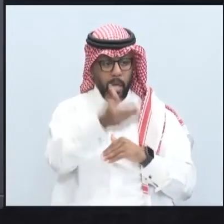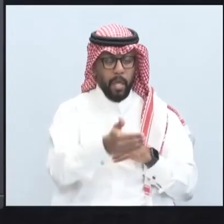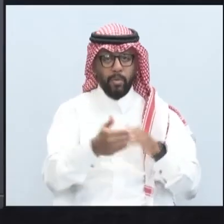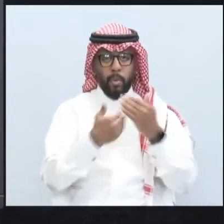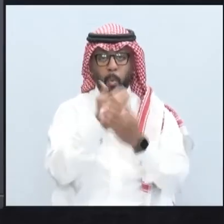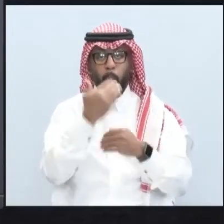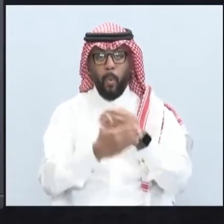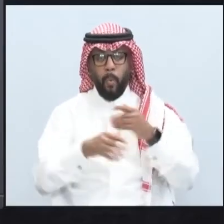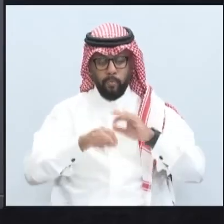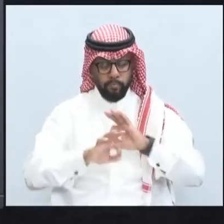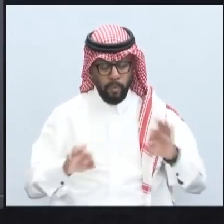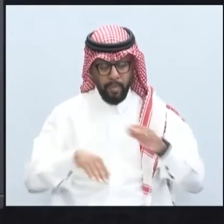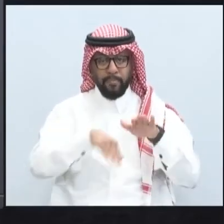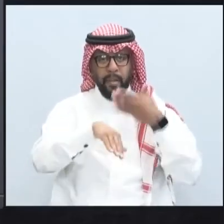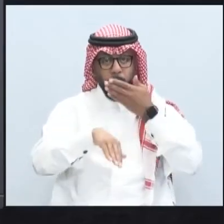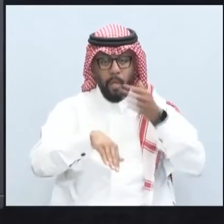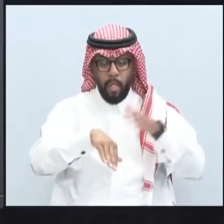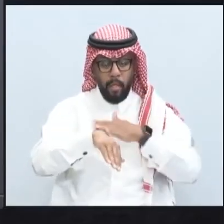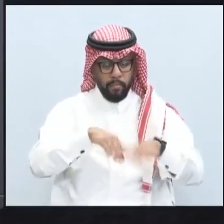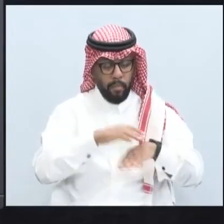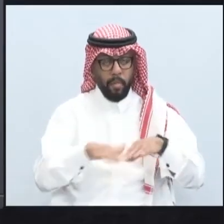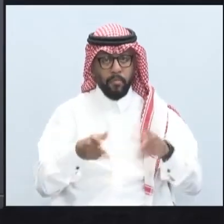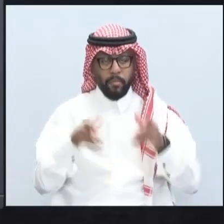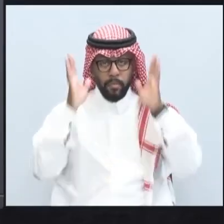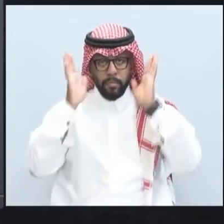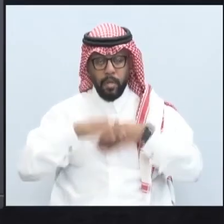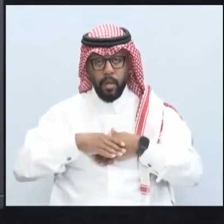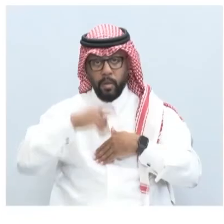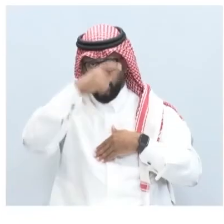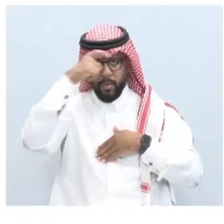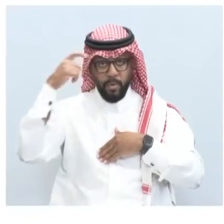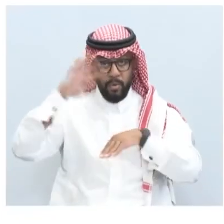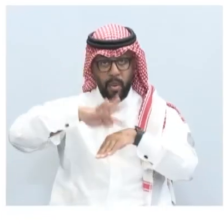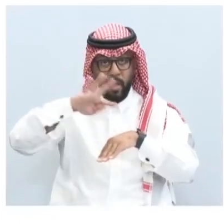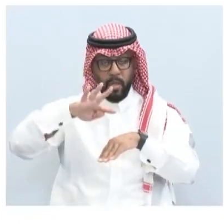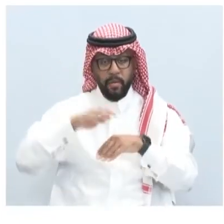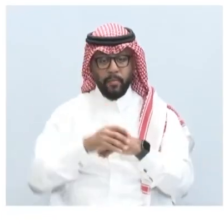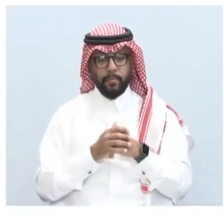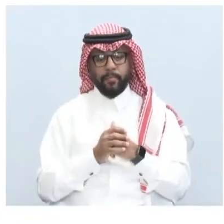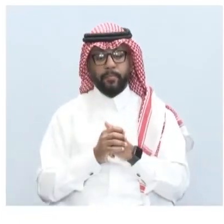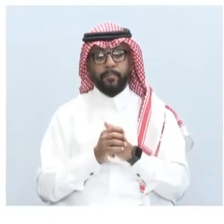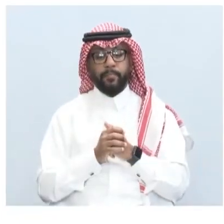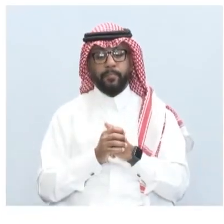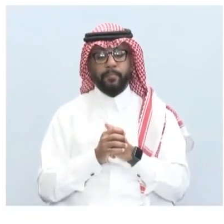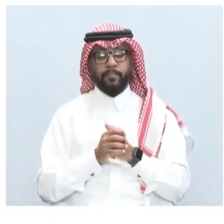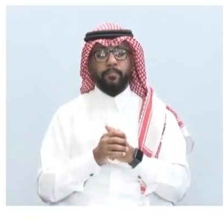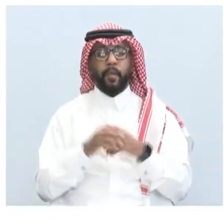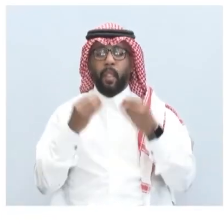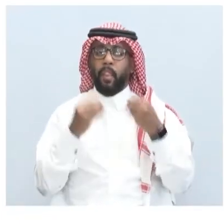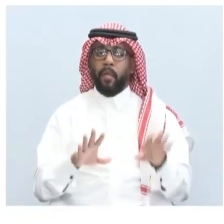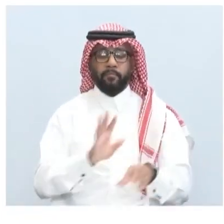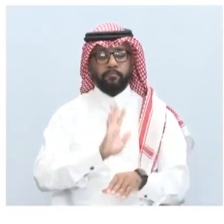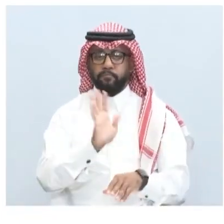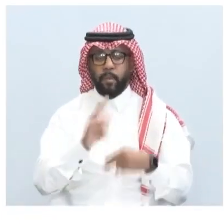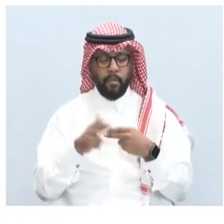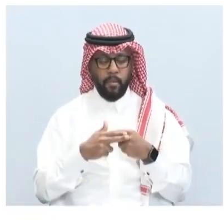فما حكم صلاته احسنتم هذه صلاه الظهر والعصر التي صلاها محمد باطله